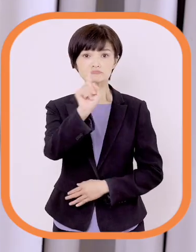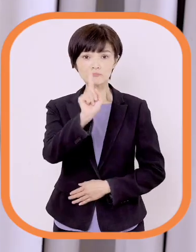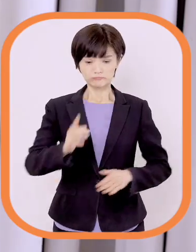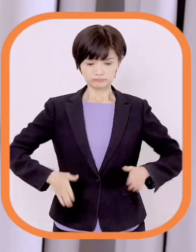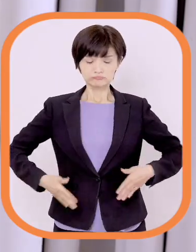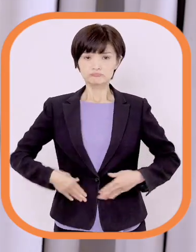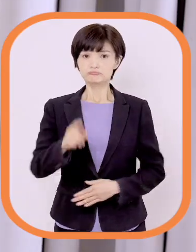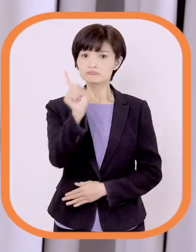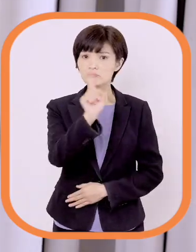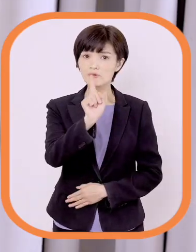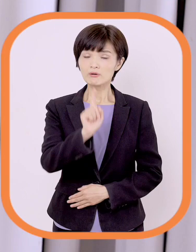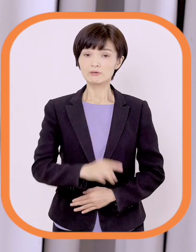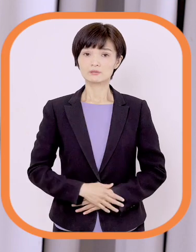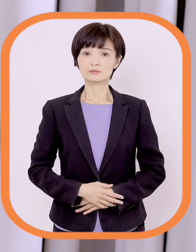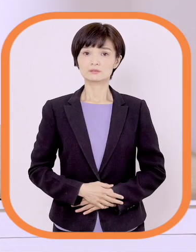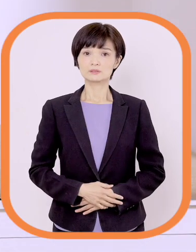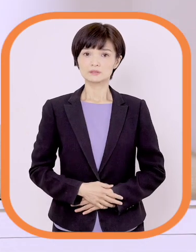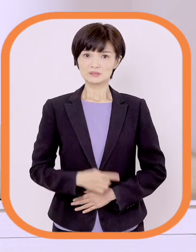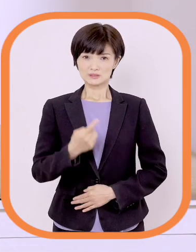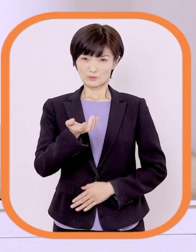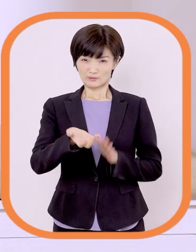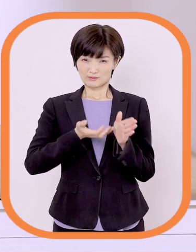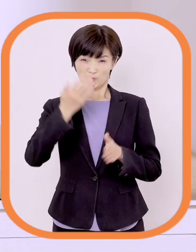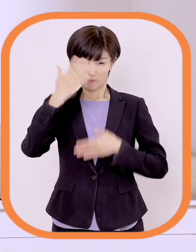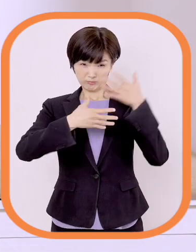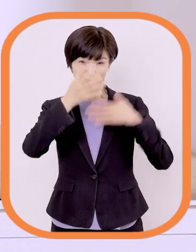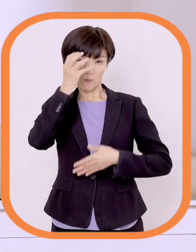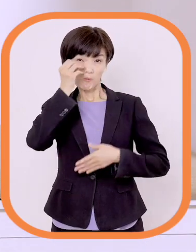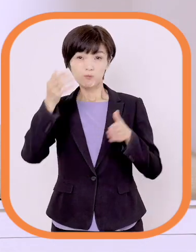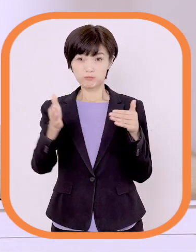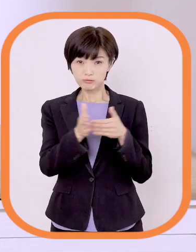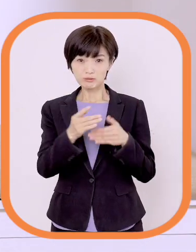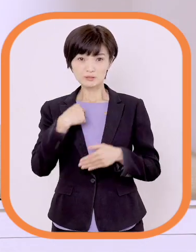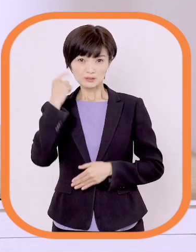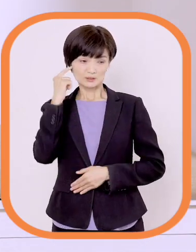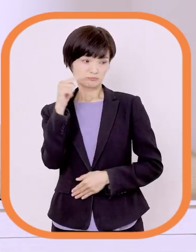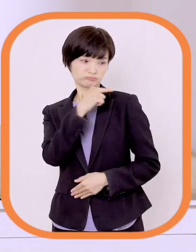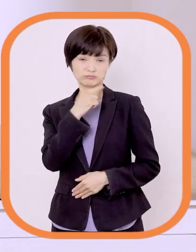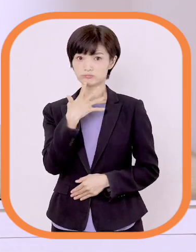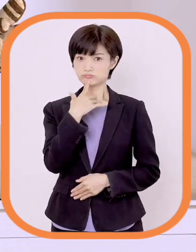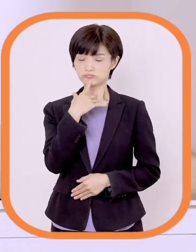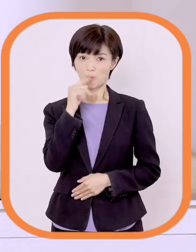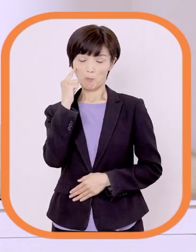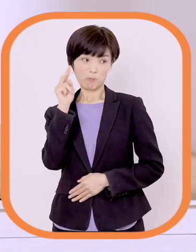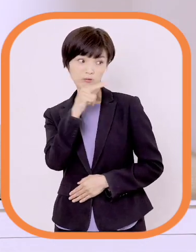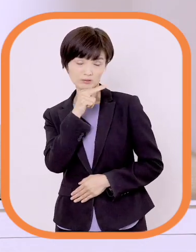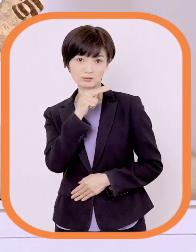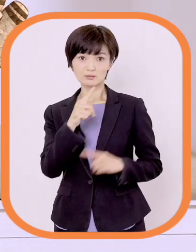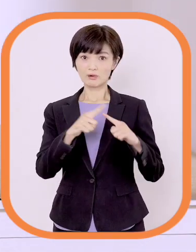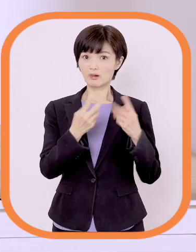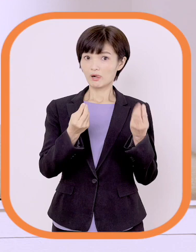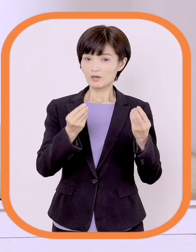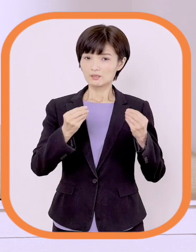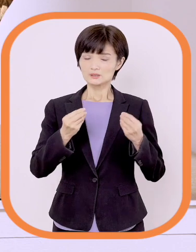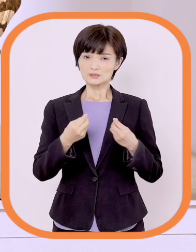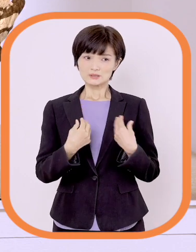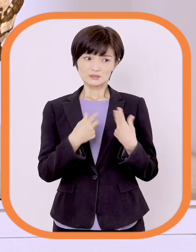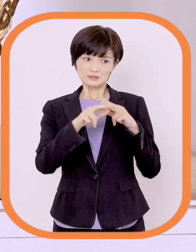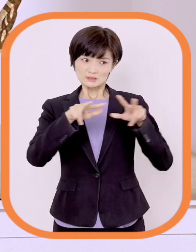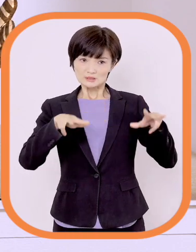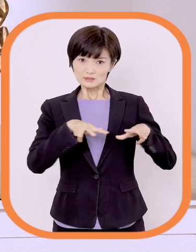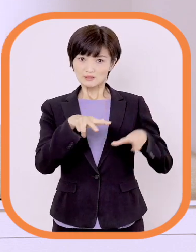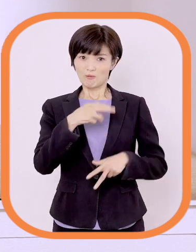婉妮，你怎么了？怎么匆匆忙忙的？ 我刚看完电影啊，我就觉得背后怪怪的，可是转头一看又没有